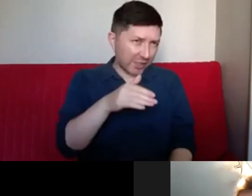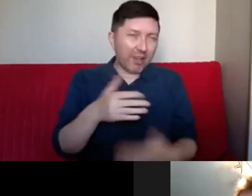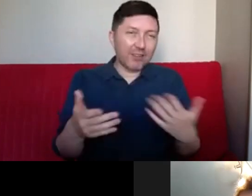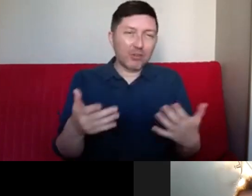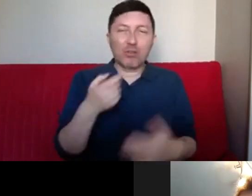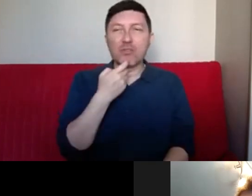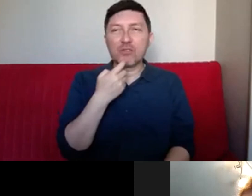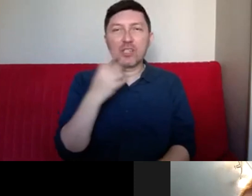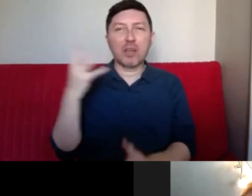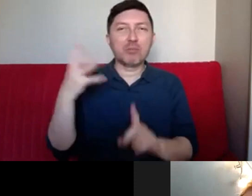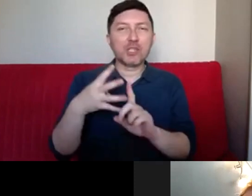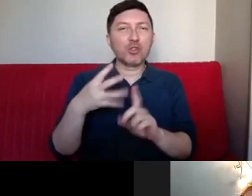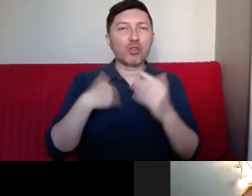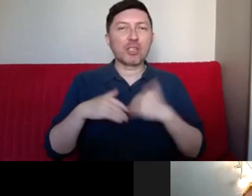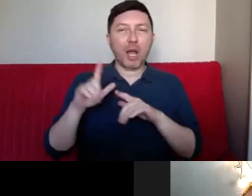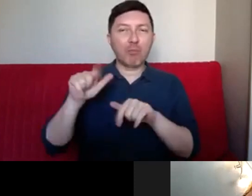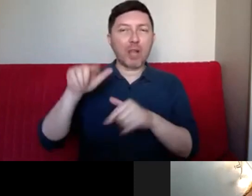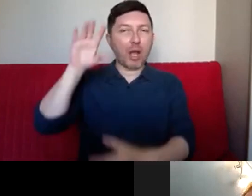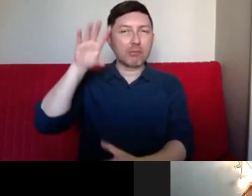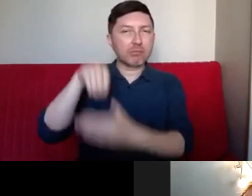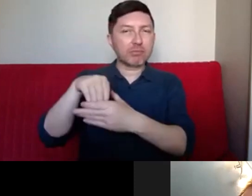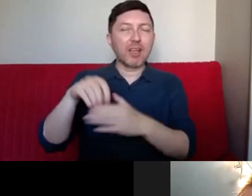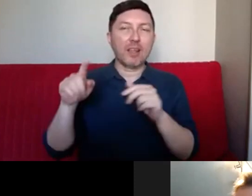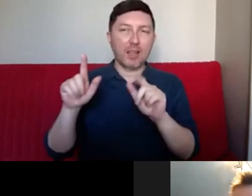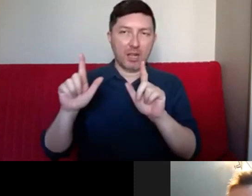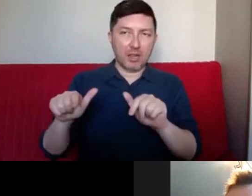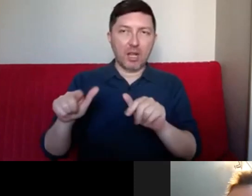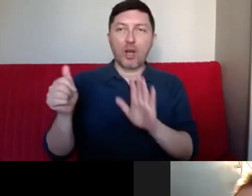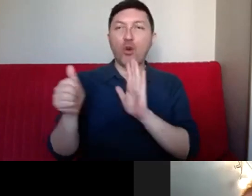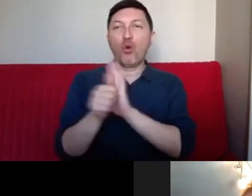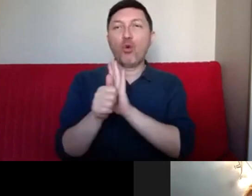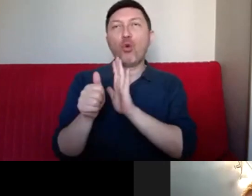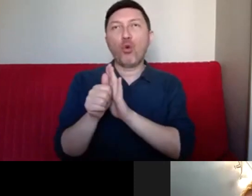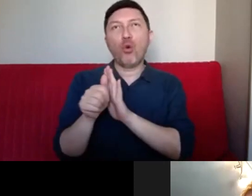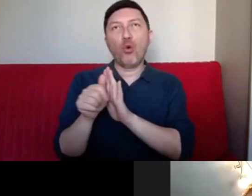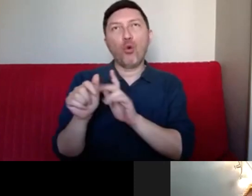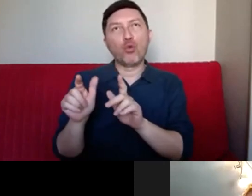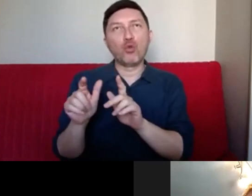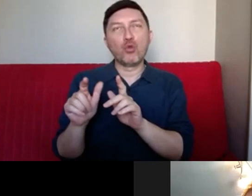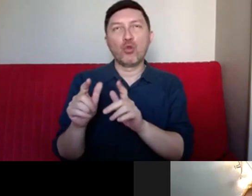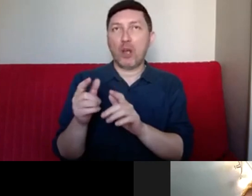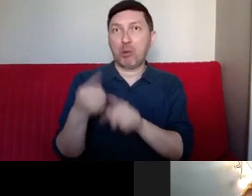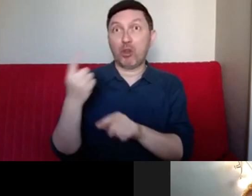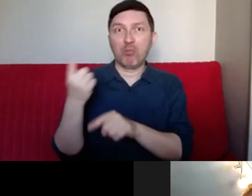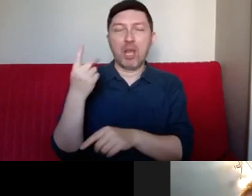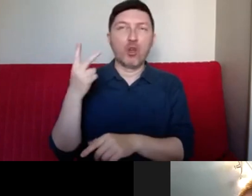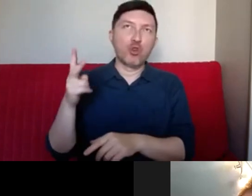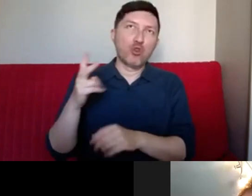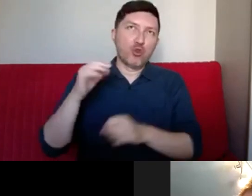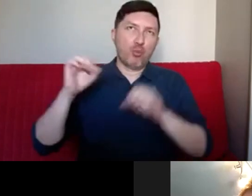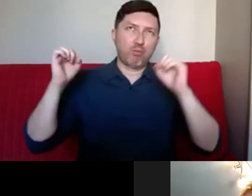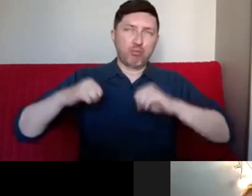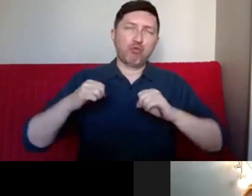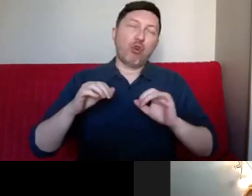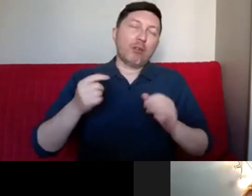mission handicap. Cette mission handicap a quelques pouvoirs, entre guillemets, fonctionnels